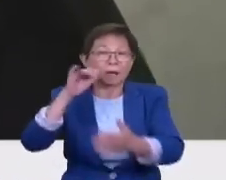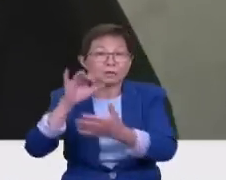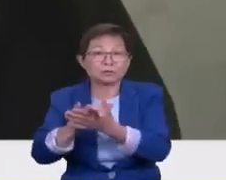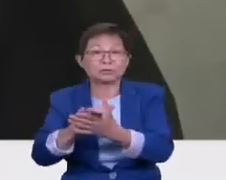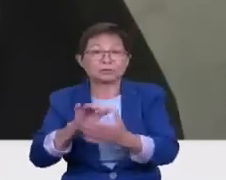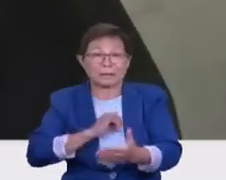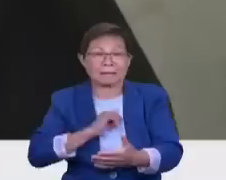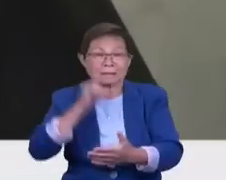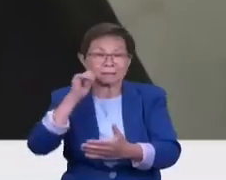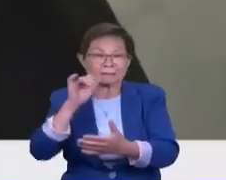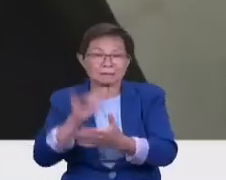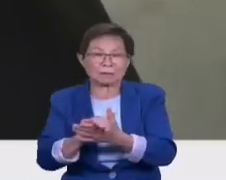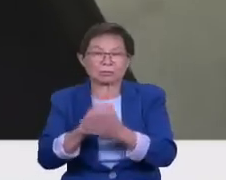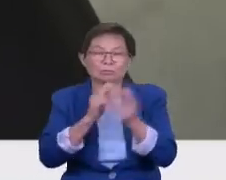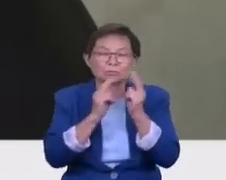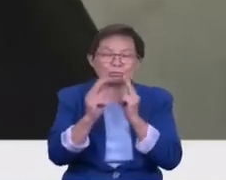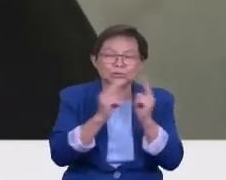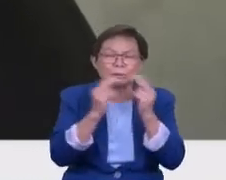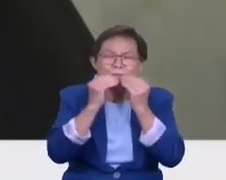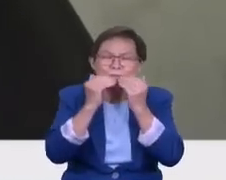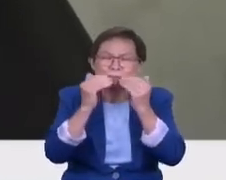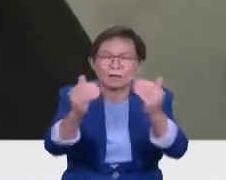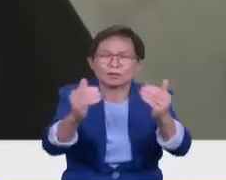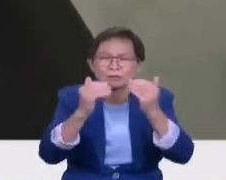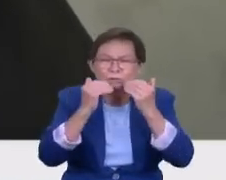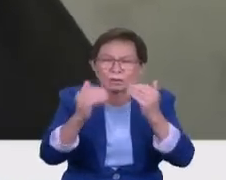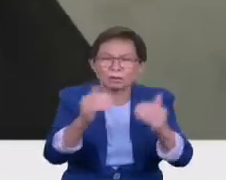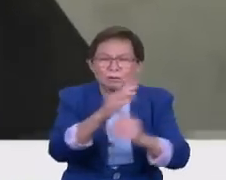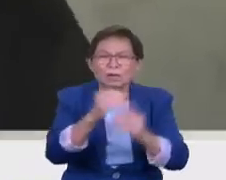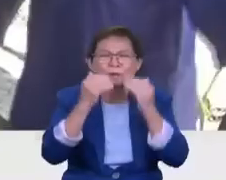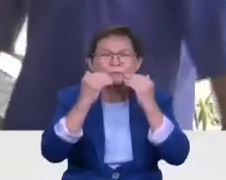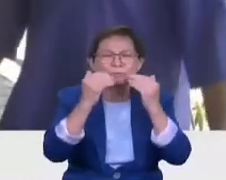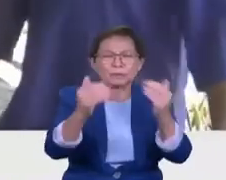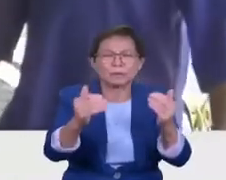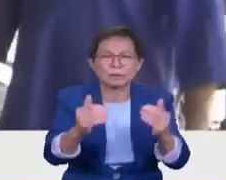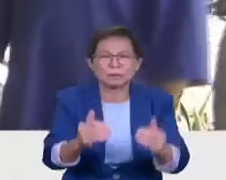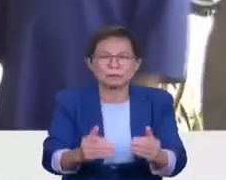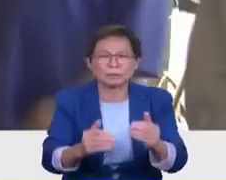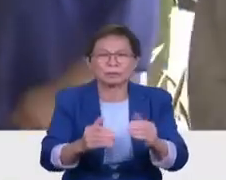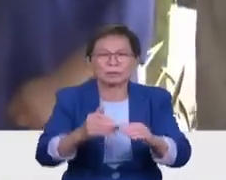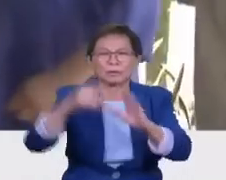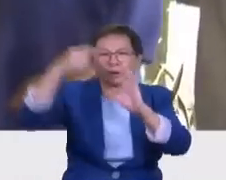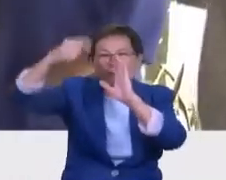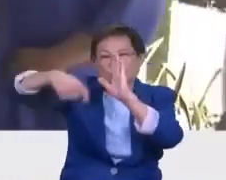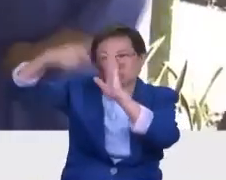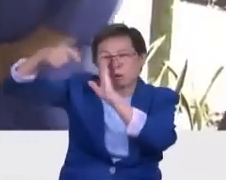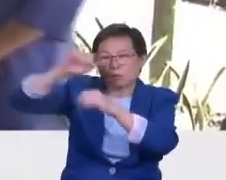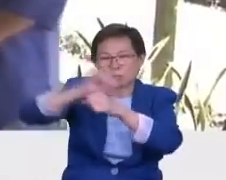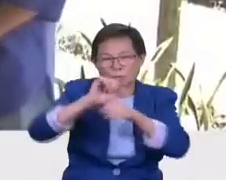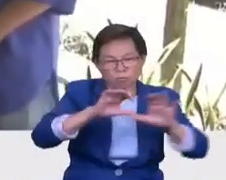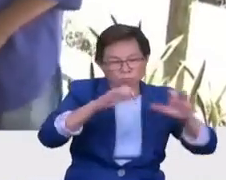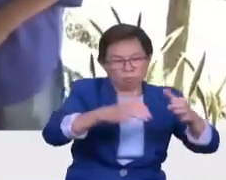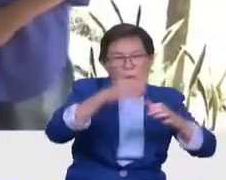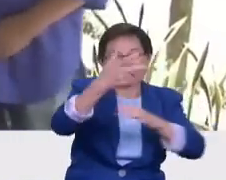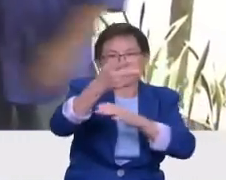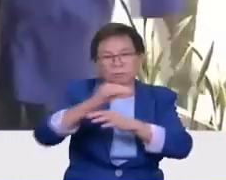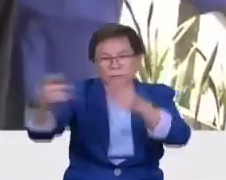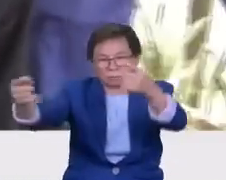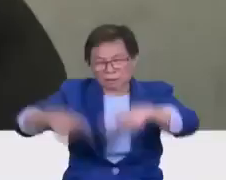arwah Saya mengucapkan terima kasih dan terima kasih ku RTM yang datang